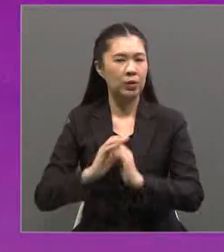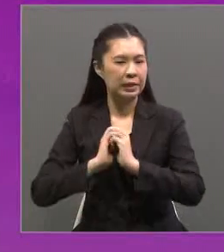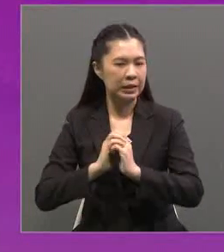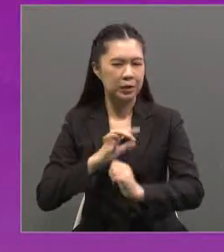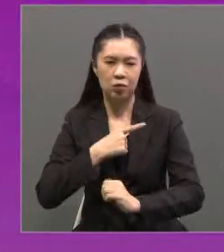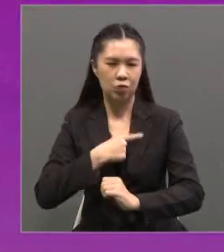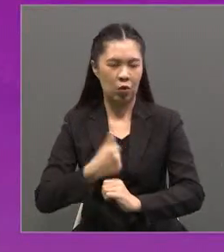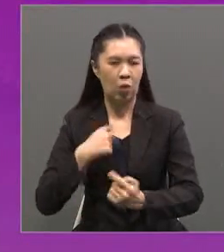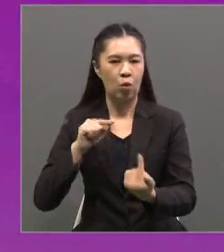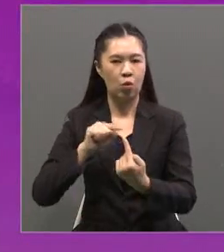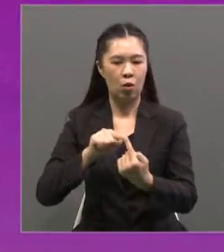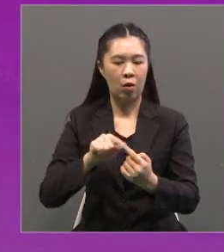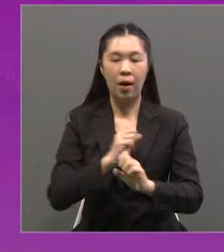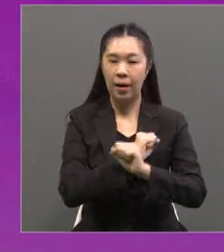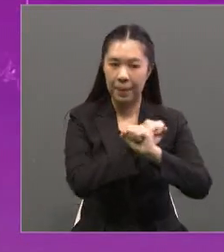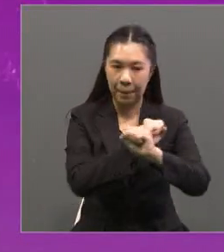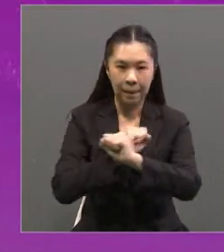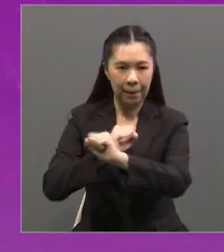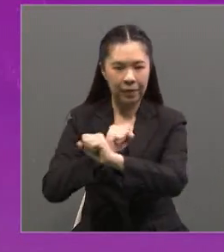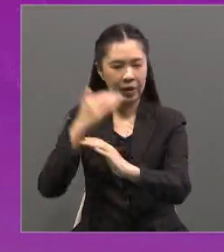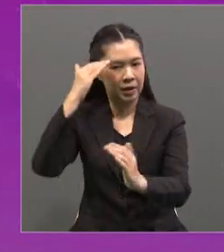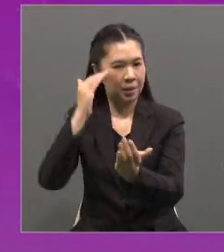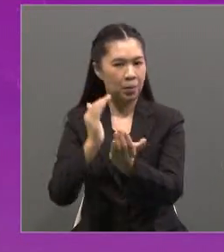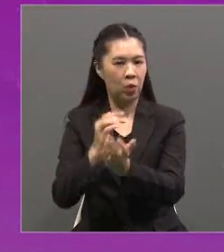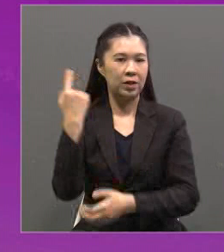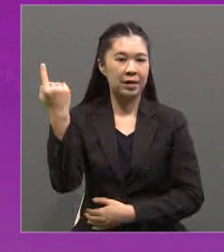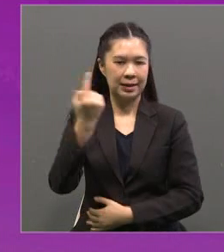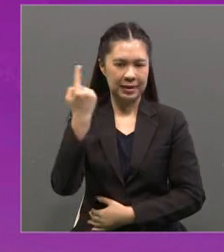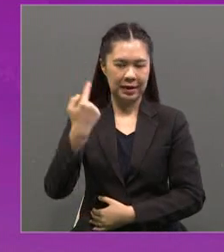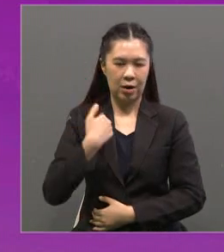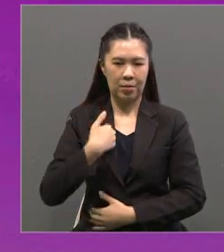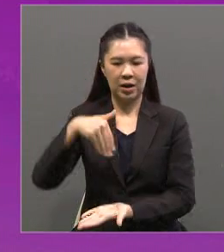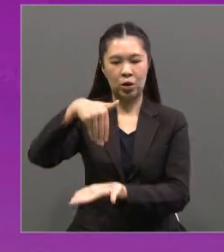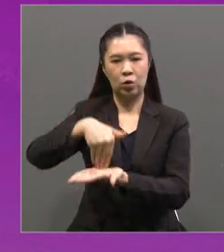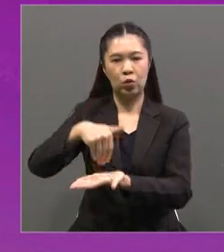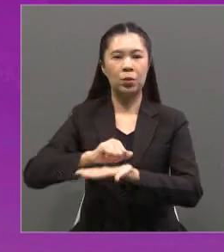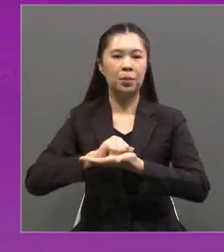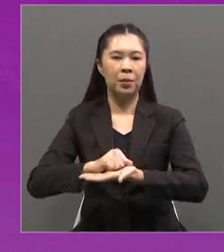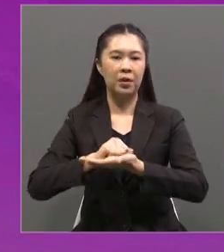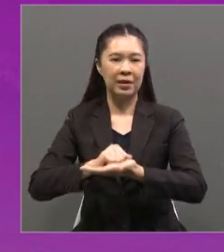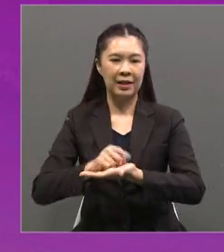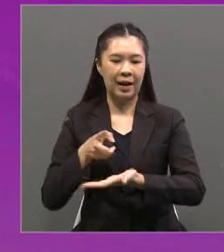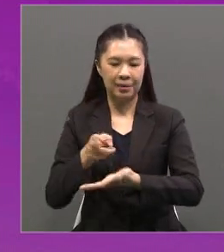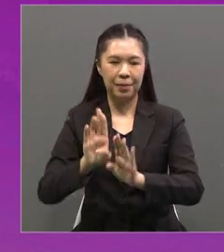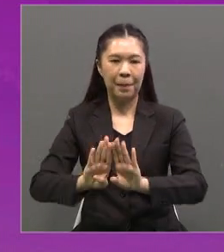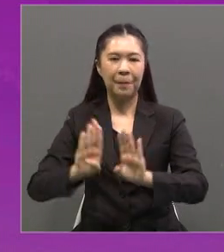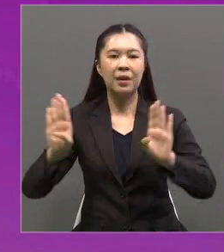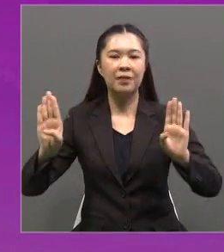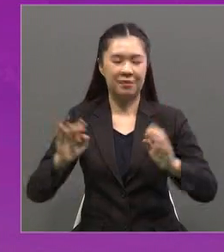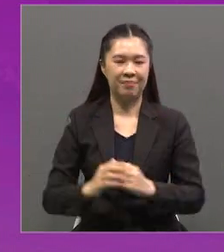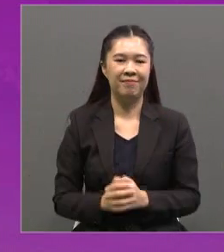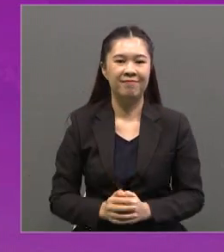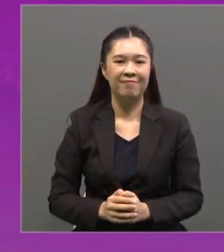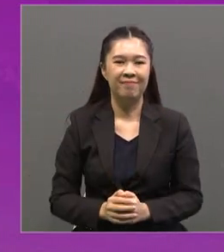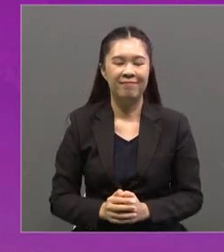งเรื่องของความปลอดภัยนั้นล่าสุดตำรวจท่องเที่ยวครับก็ได้มีการเปิดศูนย์บริการนักท่องเที่ยวกลางเมืองเชียงใหม่